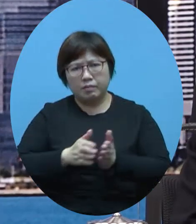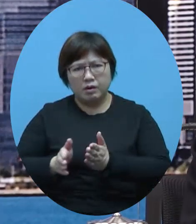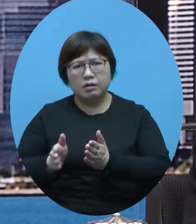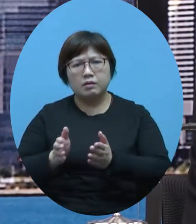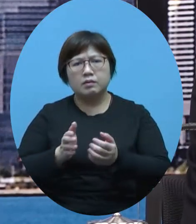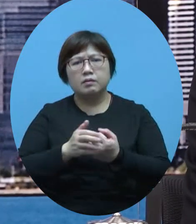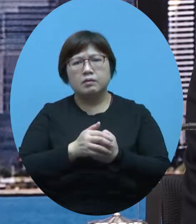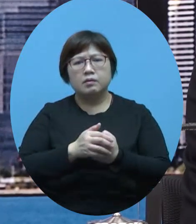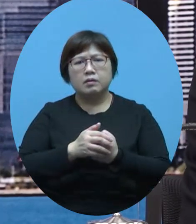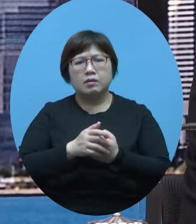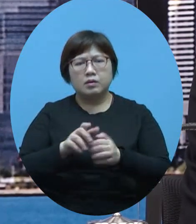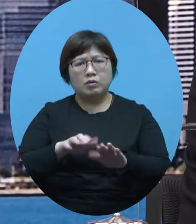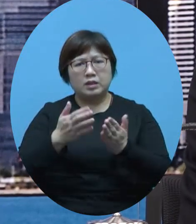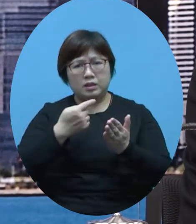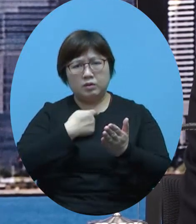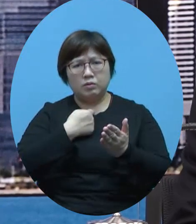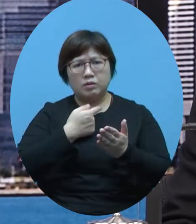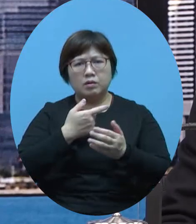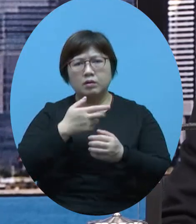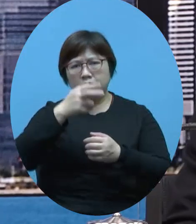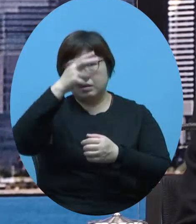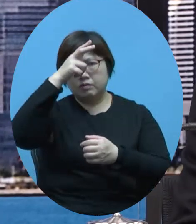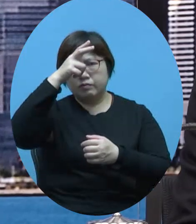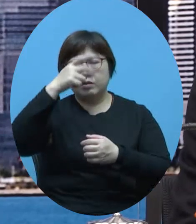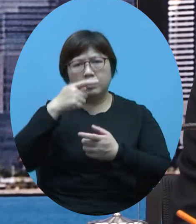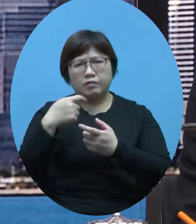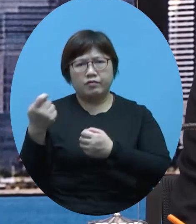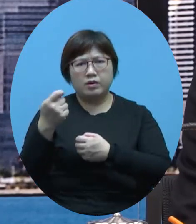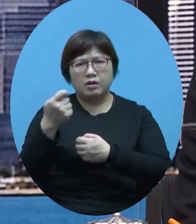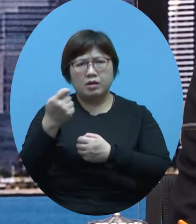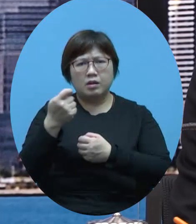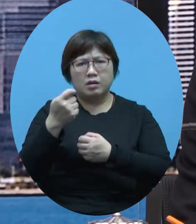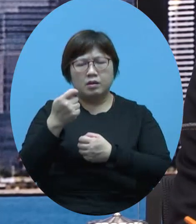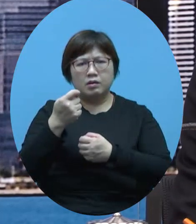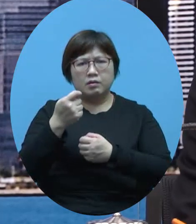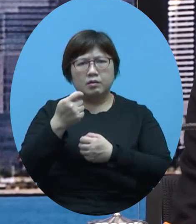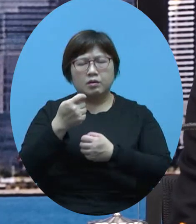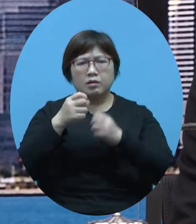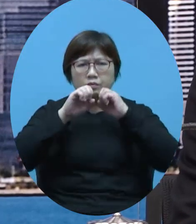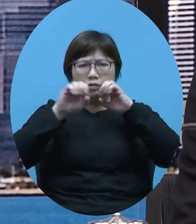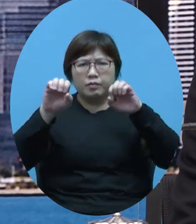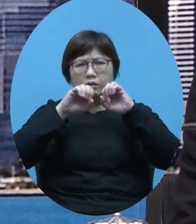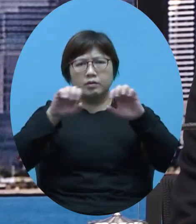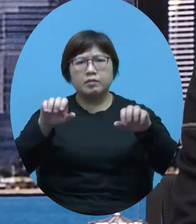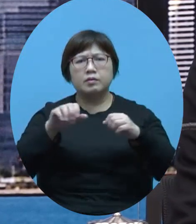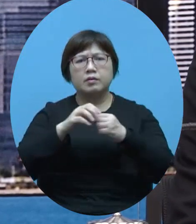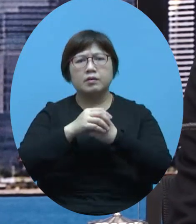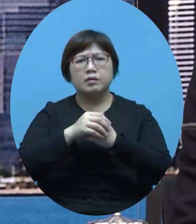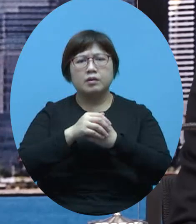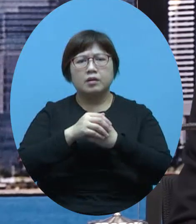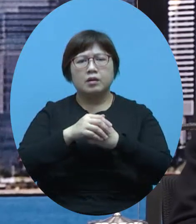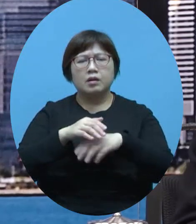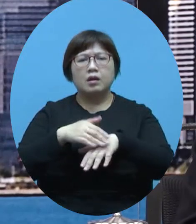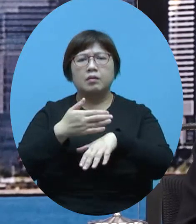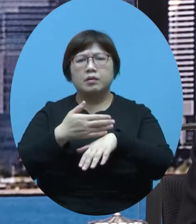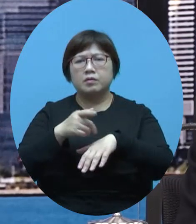要開展的話呢，就我相信政府都會是盡快這個公佈的。咁提到剛才